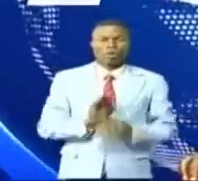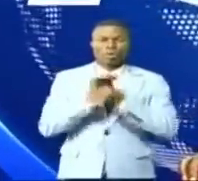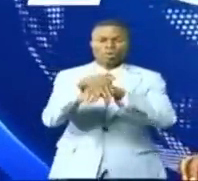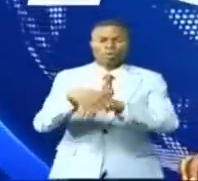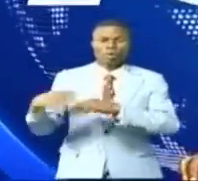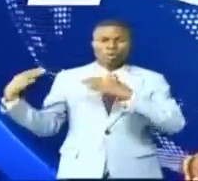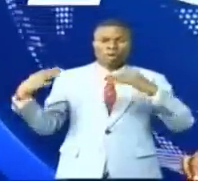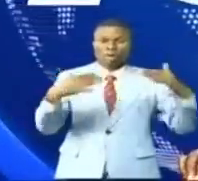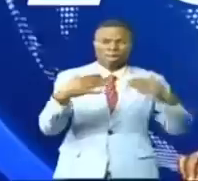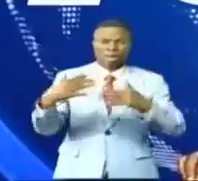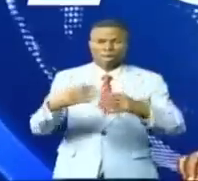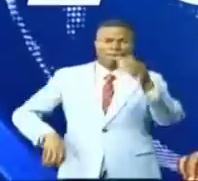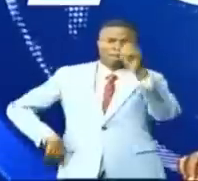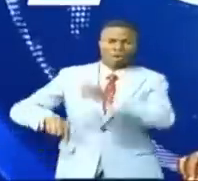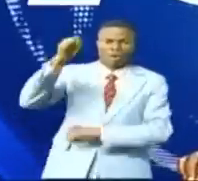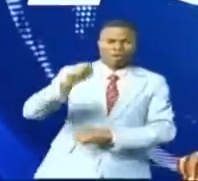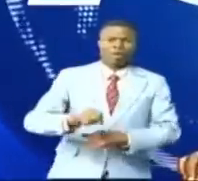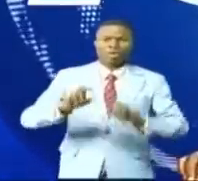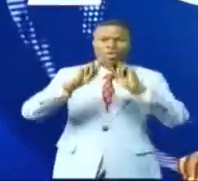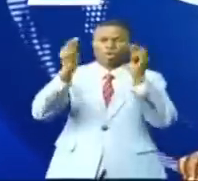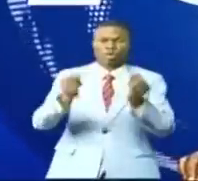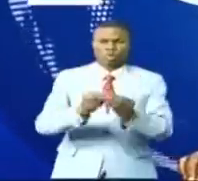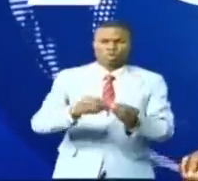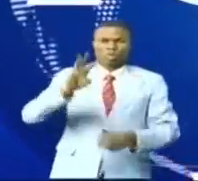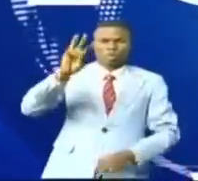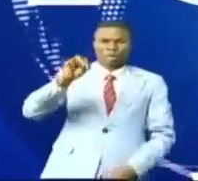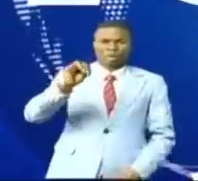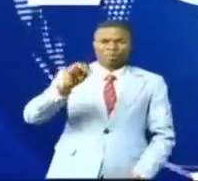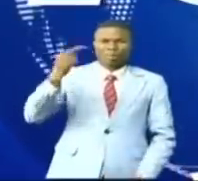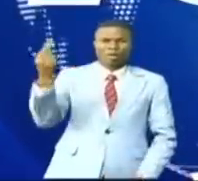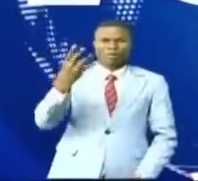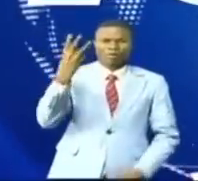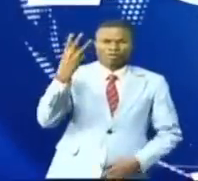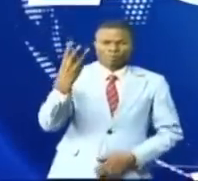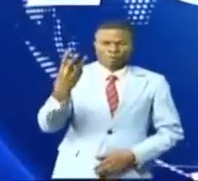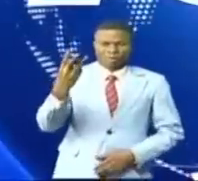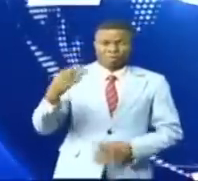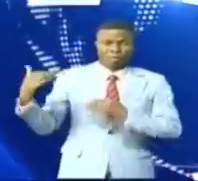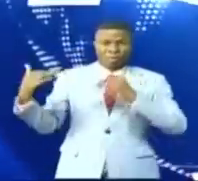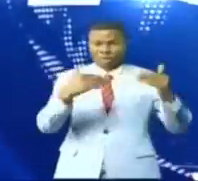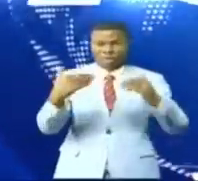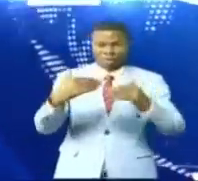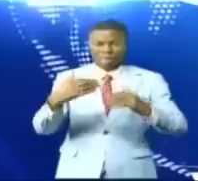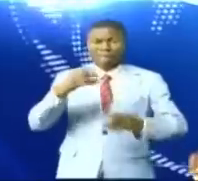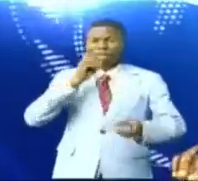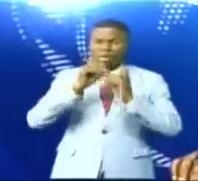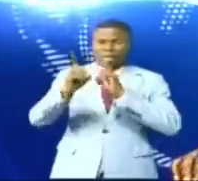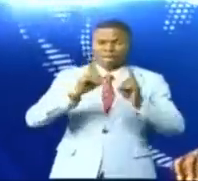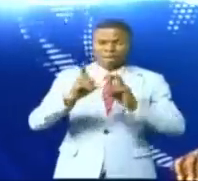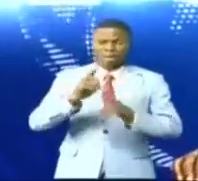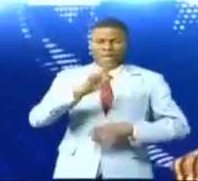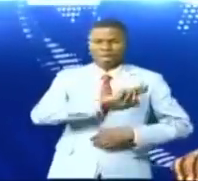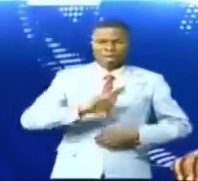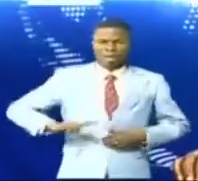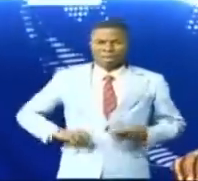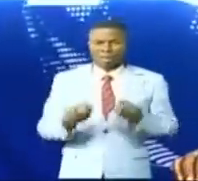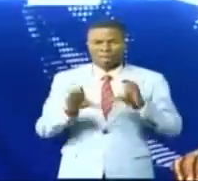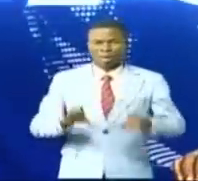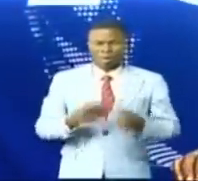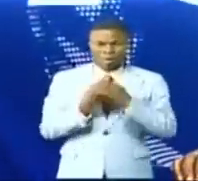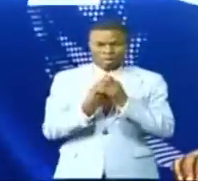front pour combattre le 2023. Si nos voisins utilisent la guerre médiatique, la RDC est sur le champ de